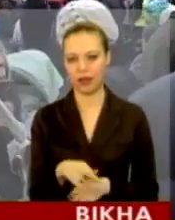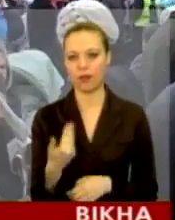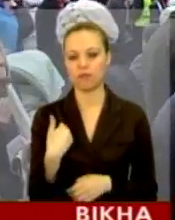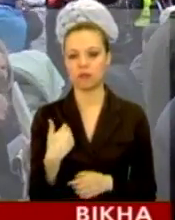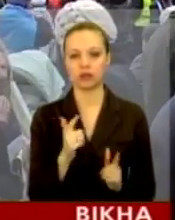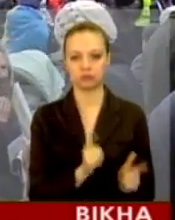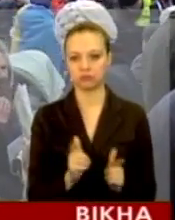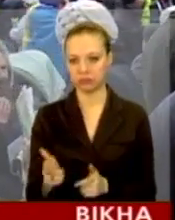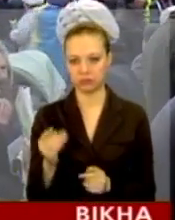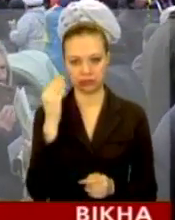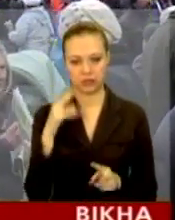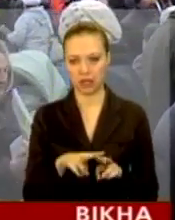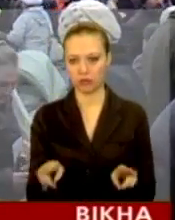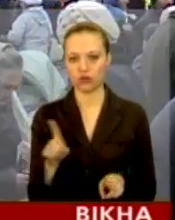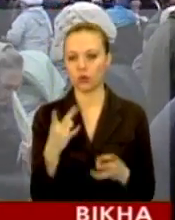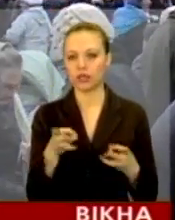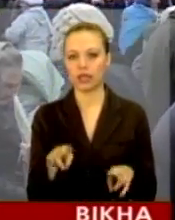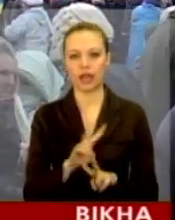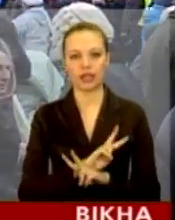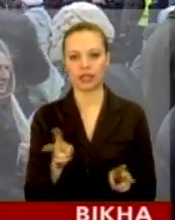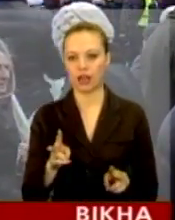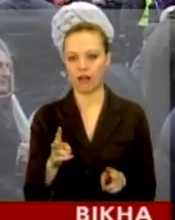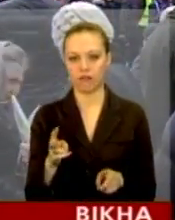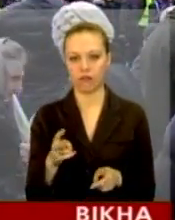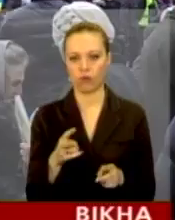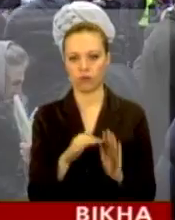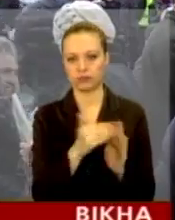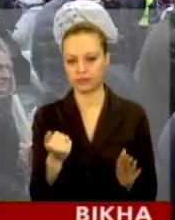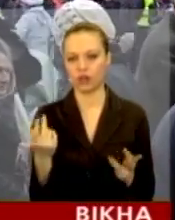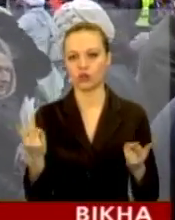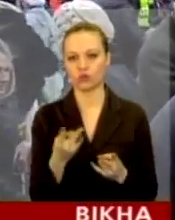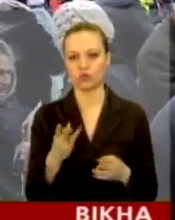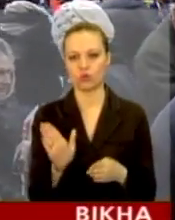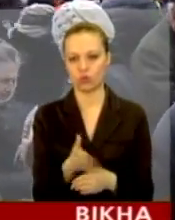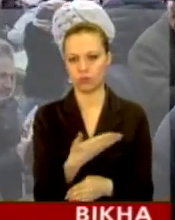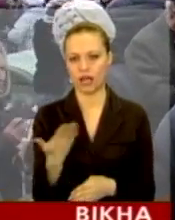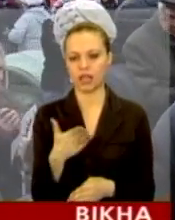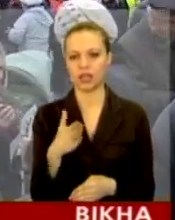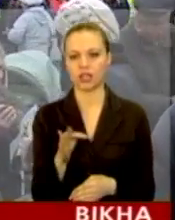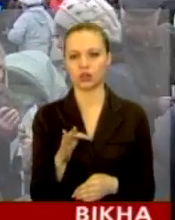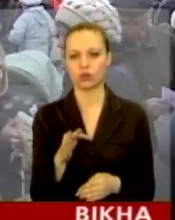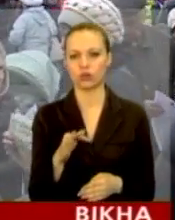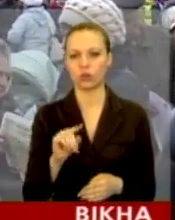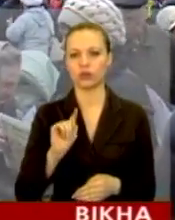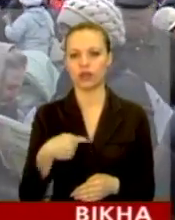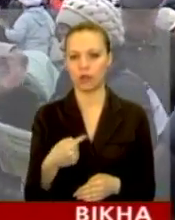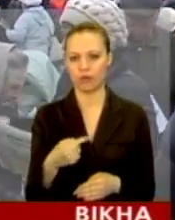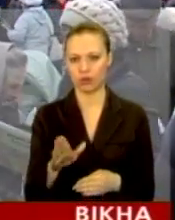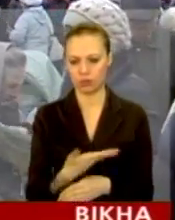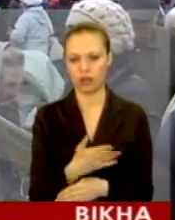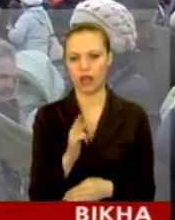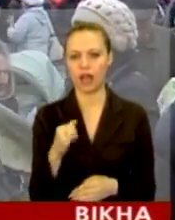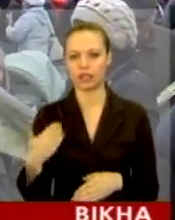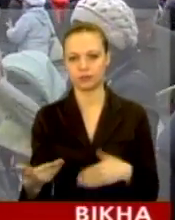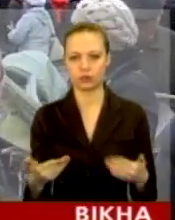к общему консенсусу, що не треба нікого призивати, що потрібно зараз убрати якісь радикальні требування, як і з тої, з